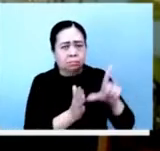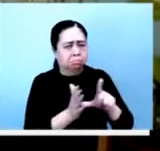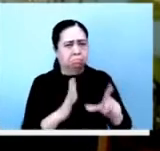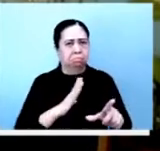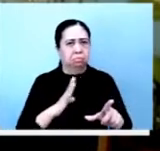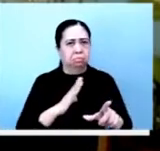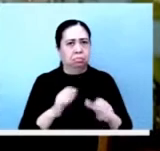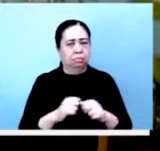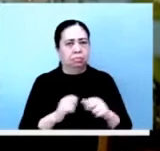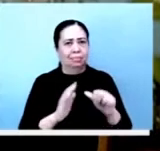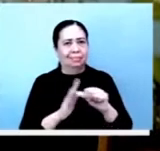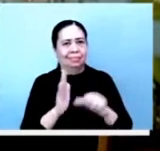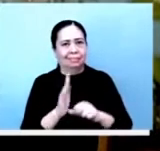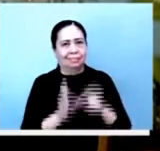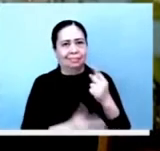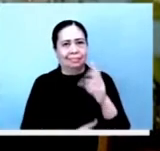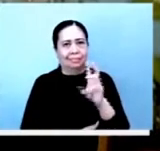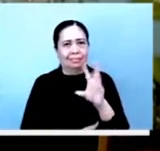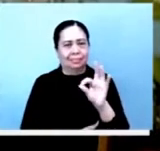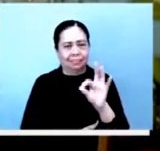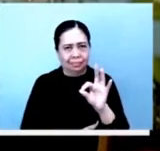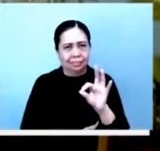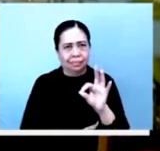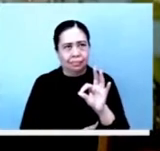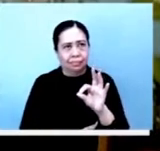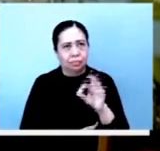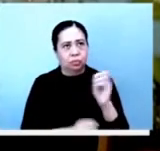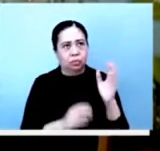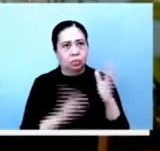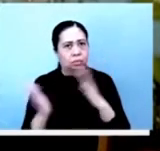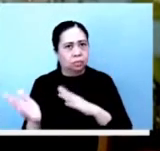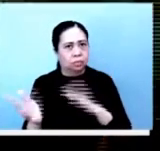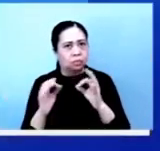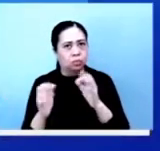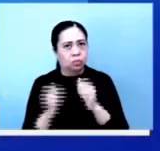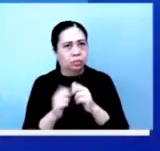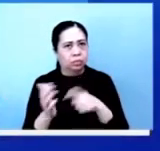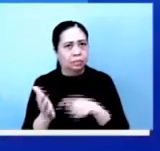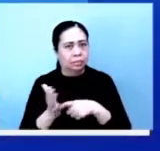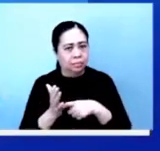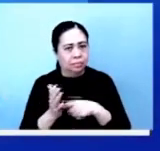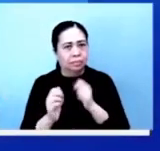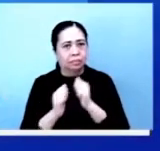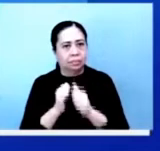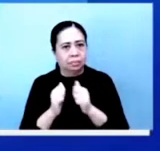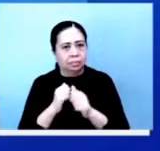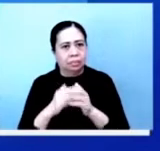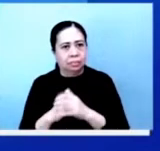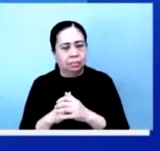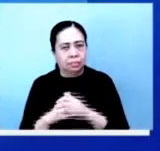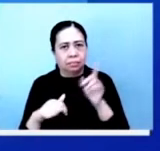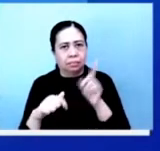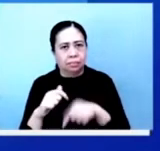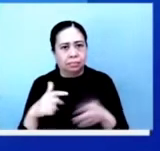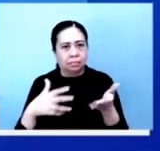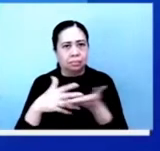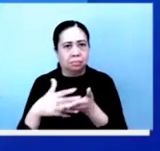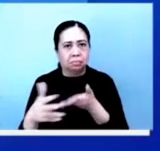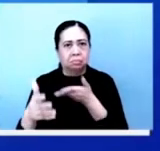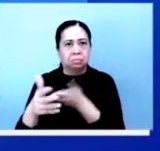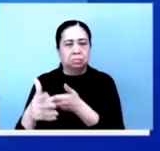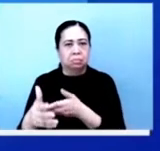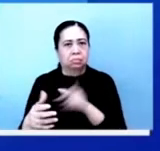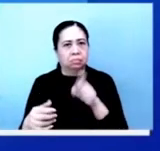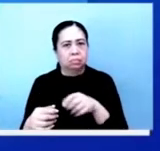Article 1169 ng Civil Code, walang delay kung walang demand. Ibig sabihin, hindi pwedeng kasuhan basta-basta ang may